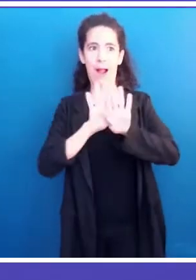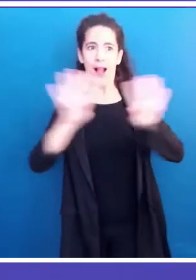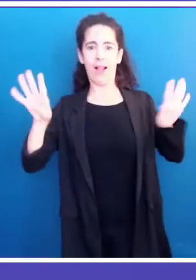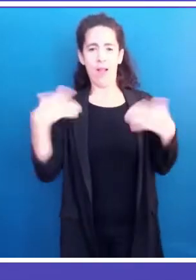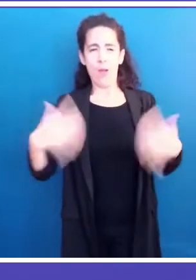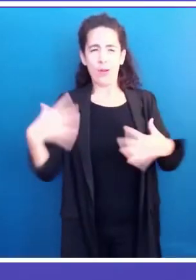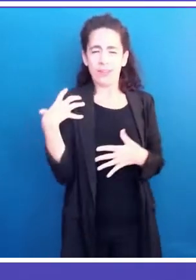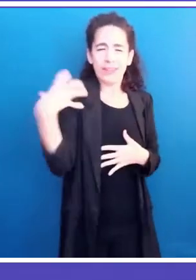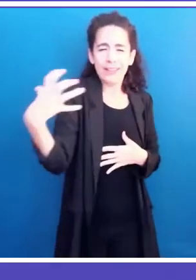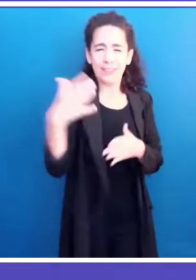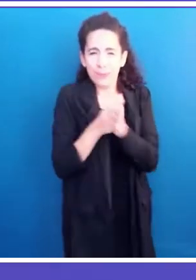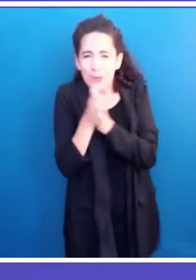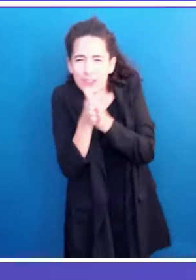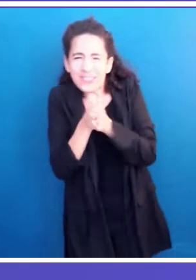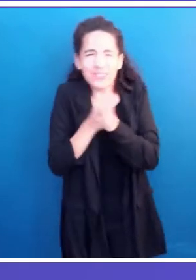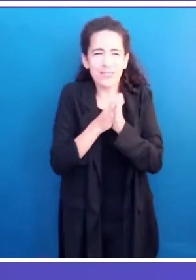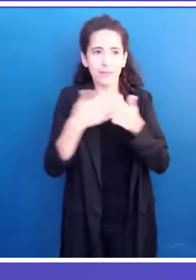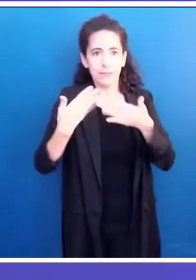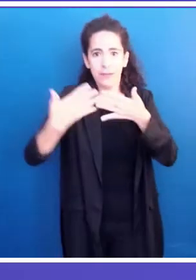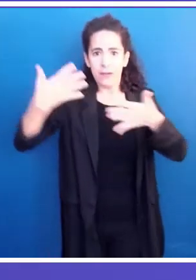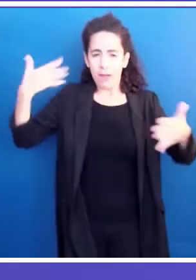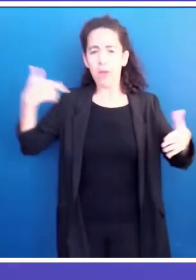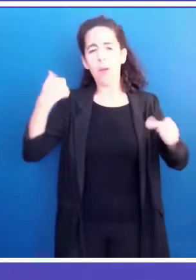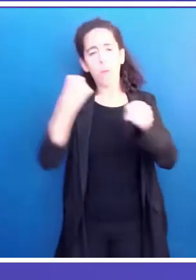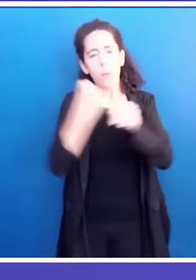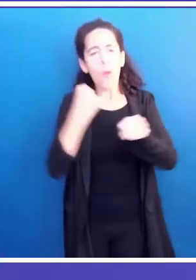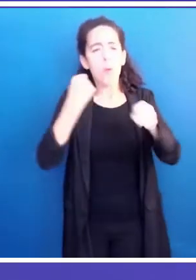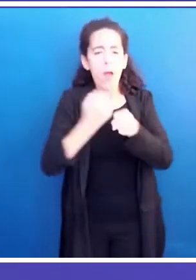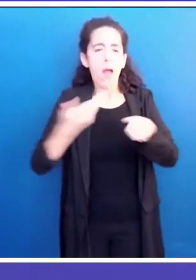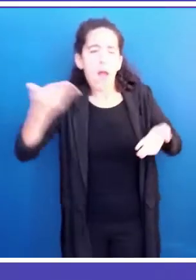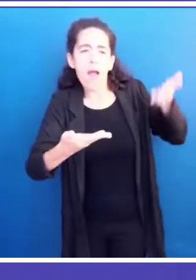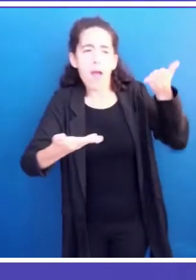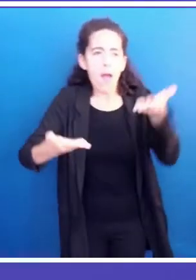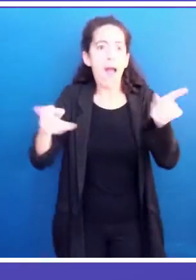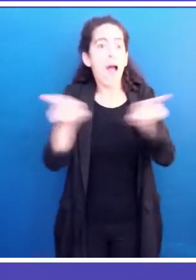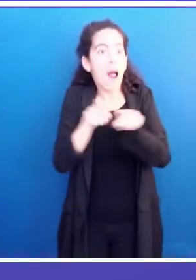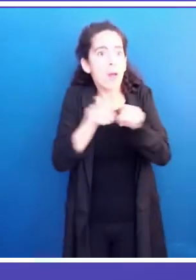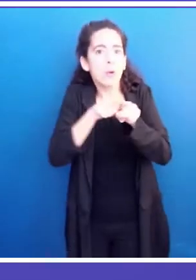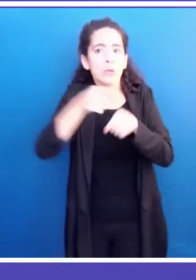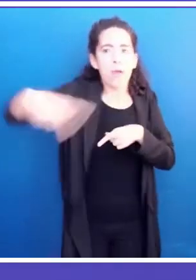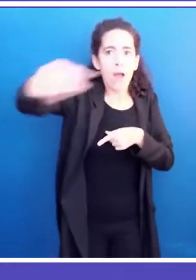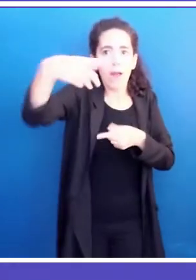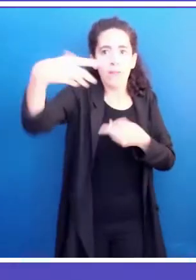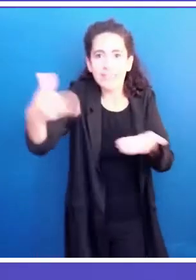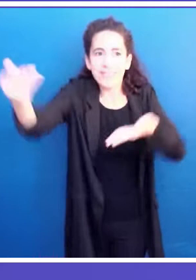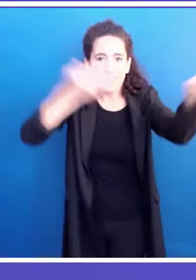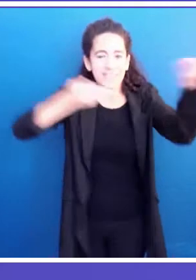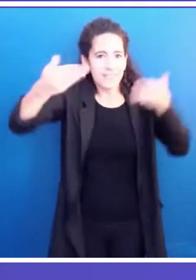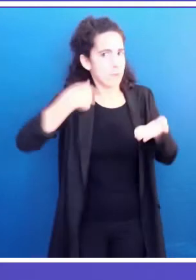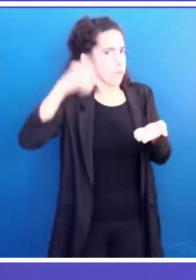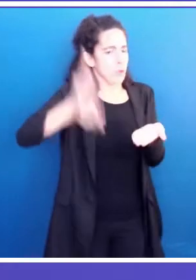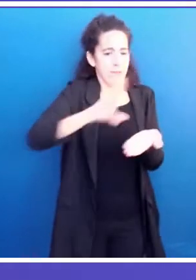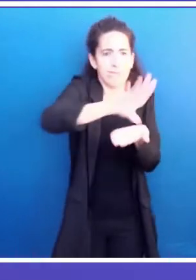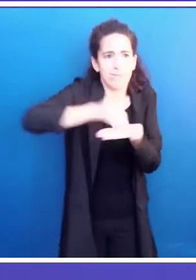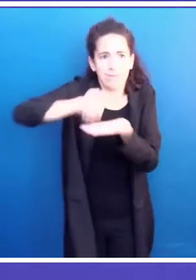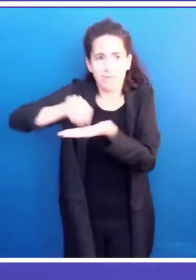الفرصة للتحدث في هذا المساحة الاستراتيجية والهامة، حيث يمكن أن أطلعكم على كل